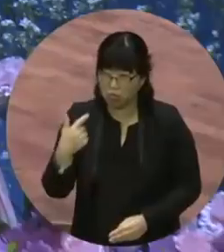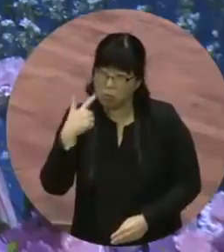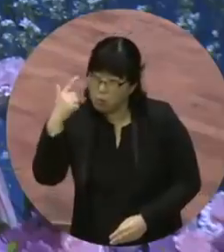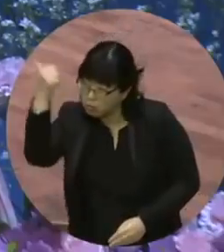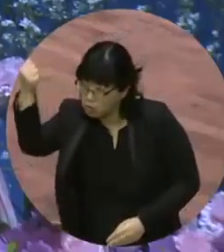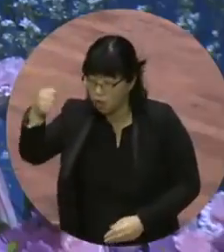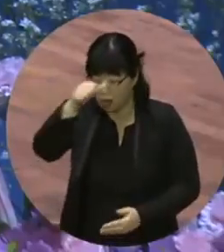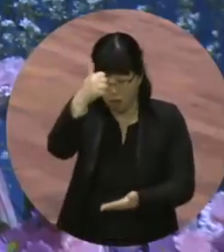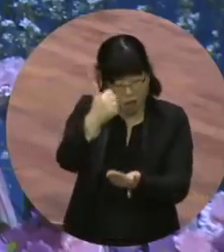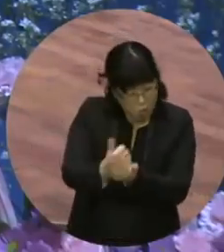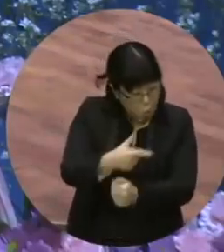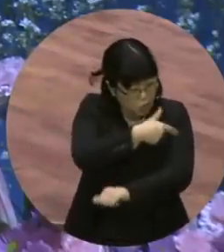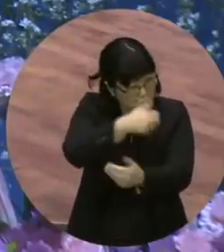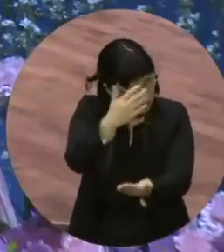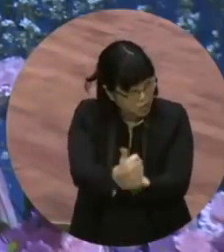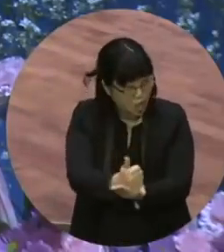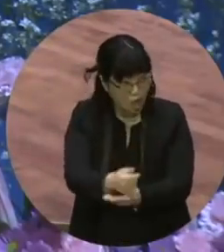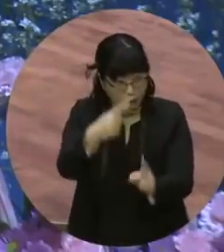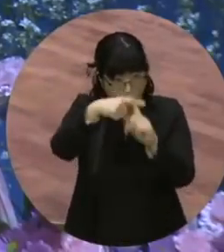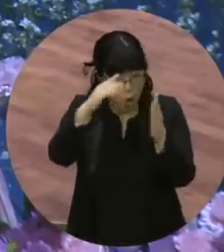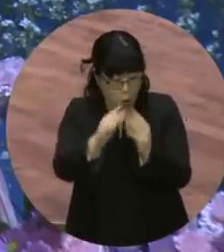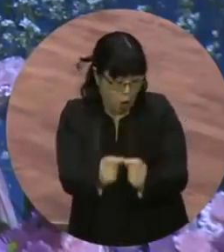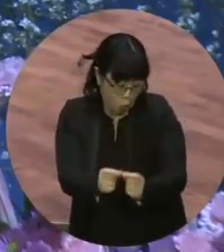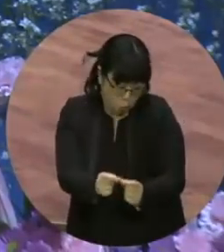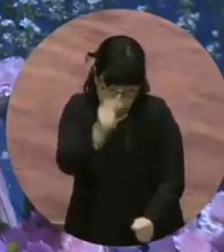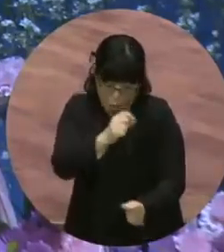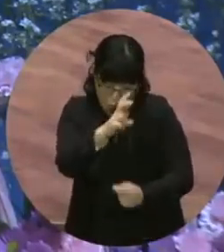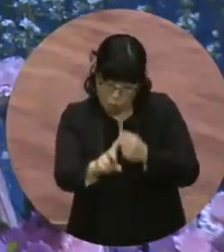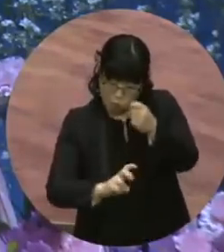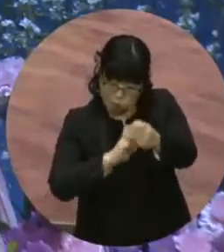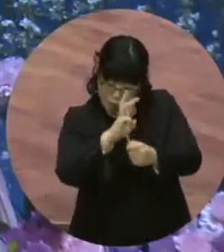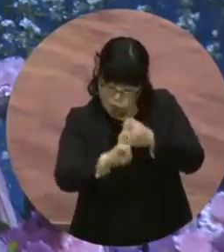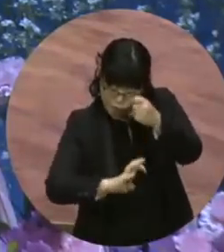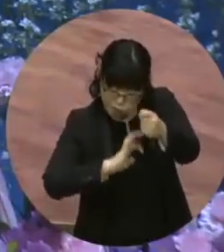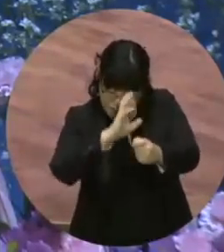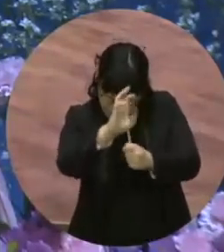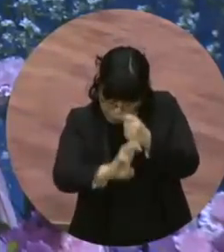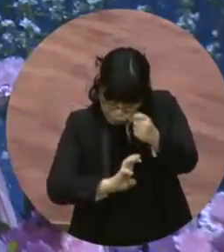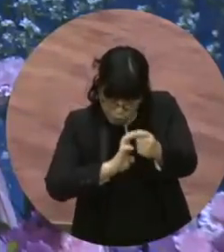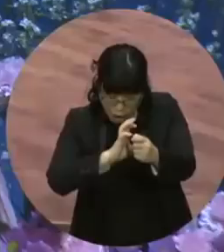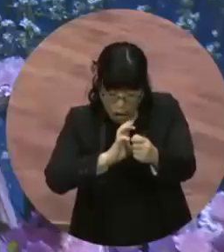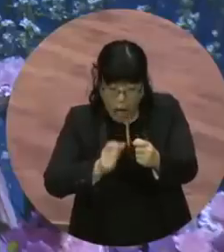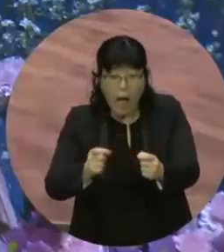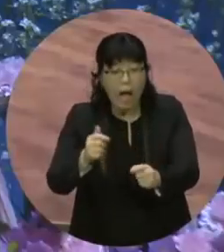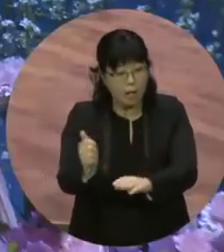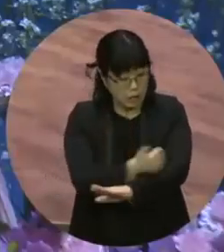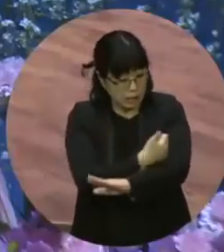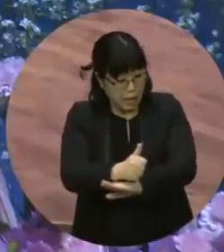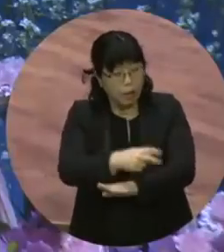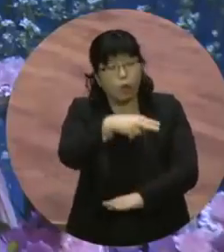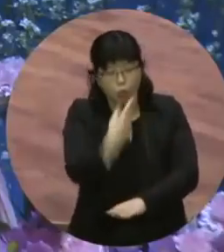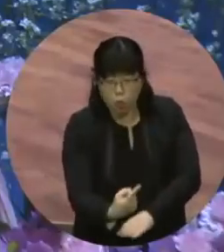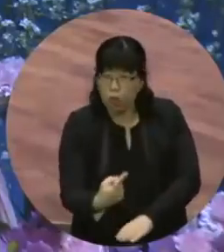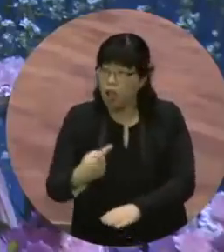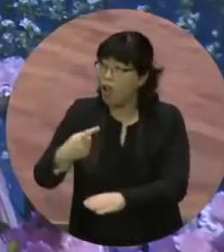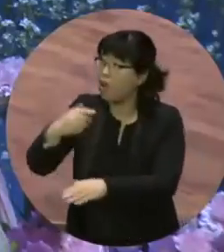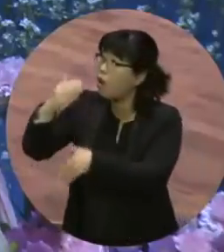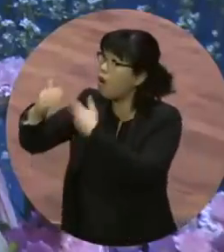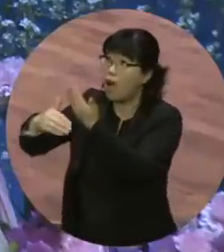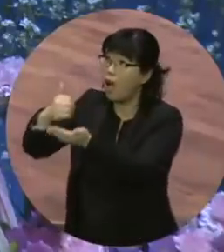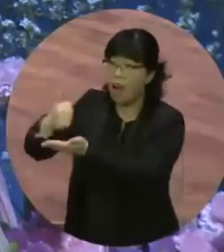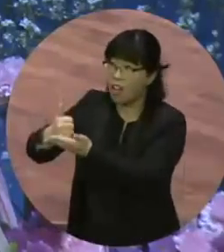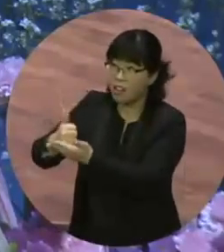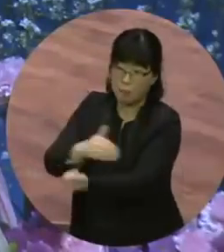권사, 교회를 오래 다녀도 전능하신 하나님을 믿지 않고는 신앙생활 시작이 안